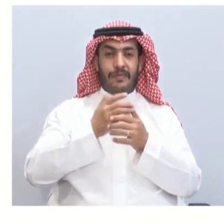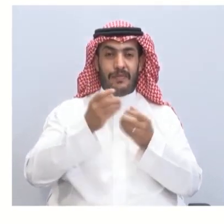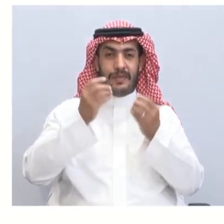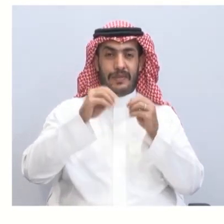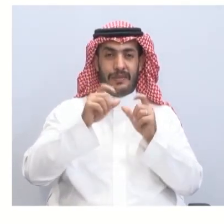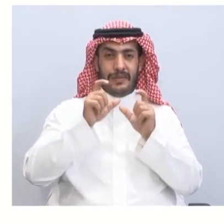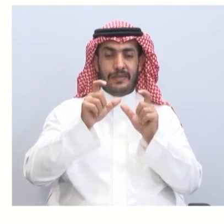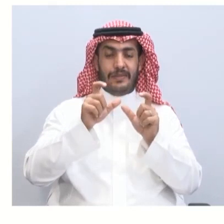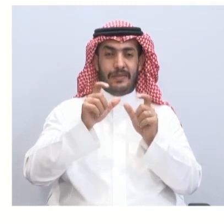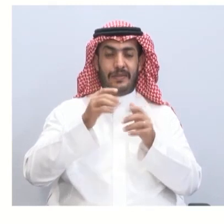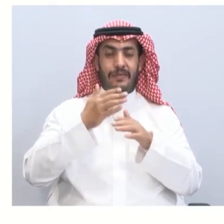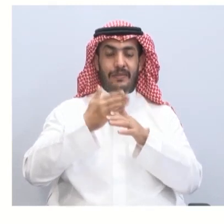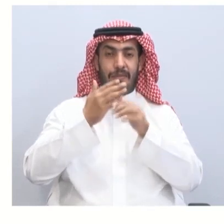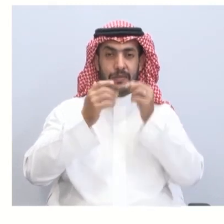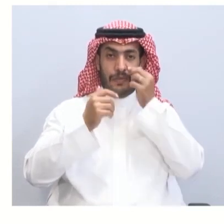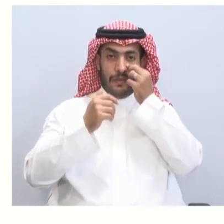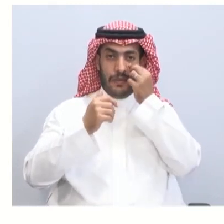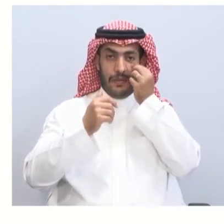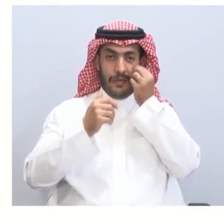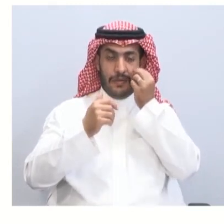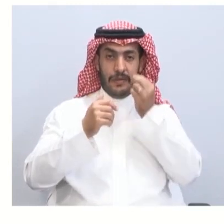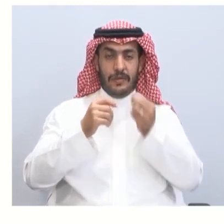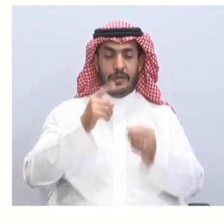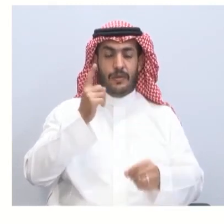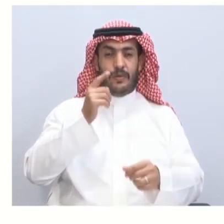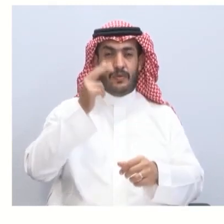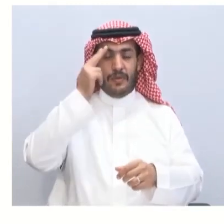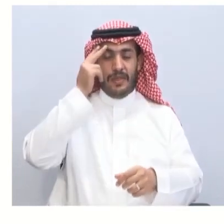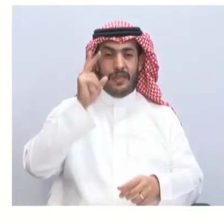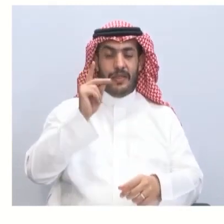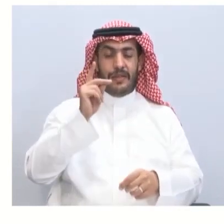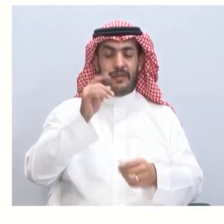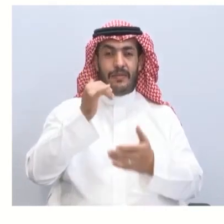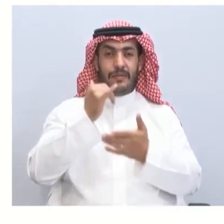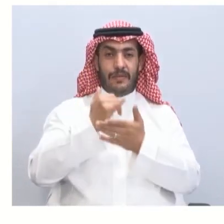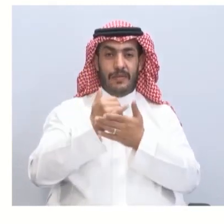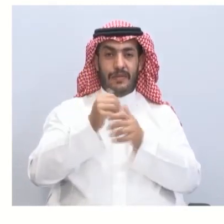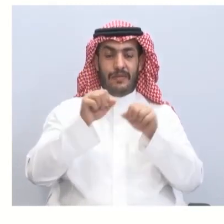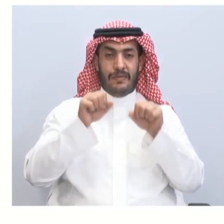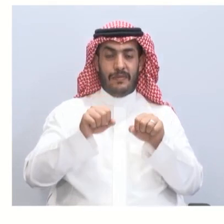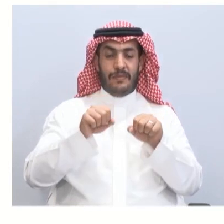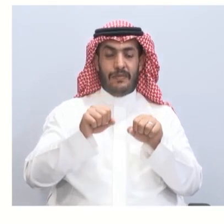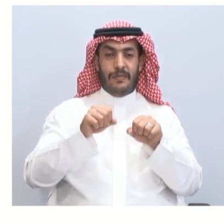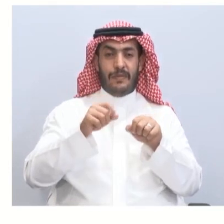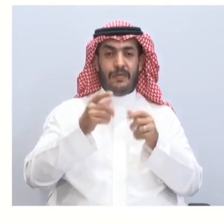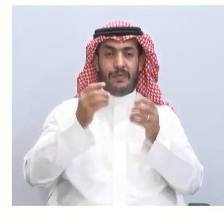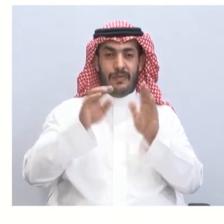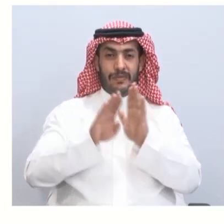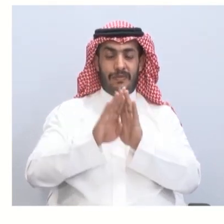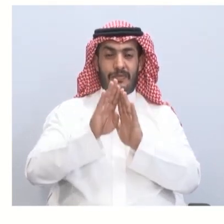تعزيز لبناء الدوله السعوديه الثانيه وتحقيقا للاستقرار والازدهار